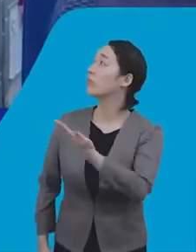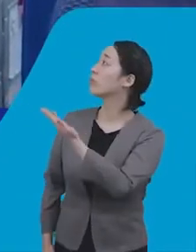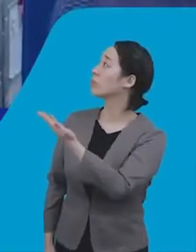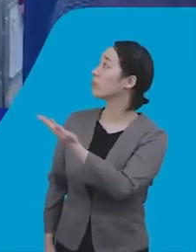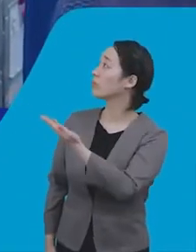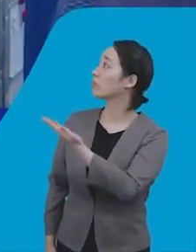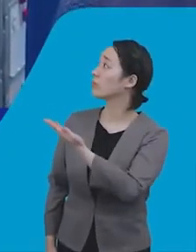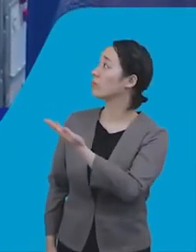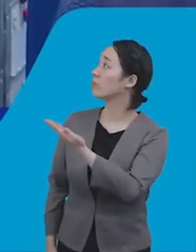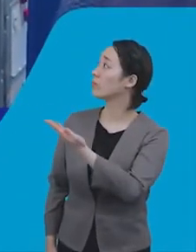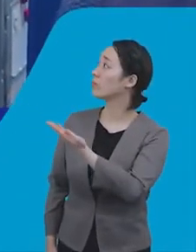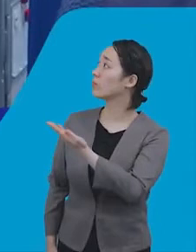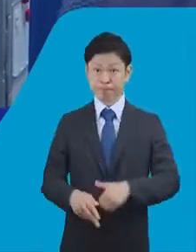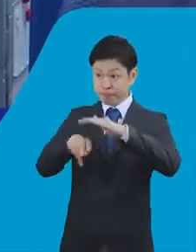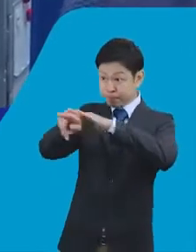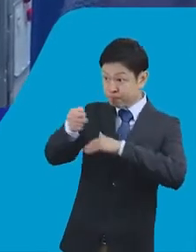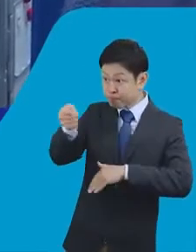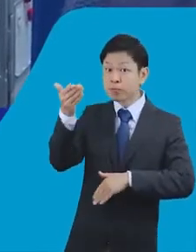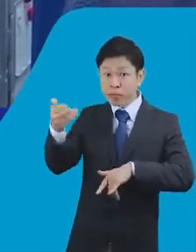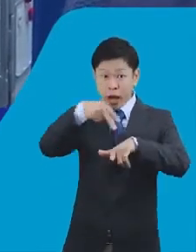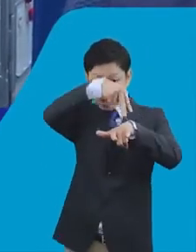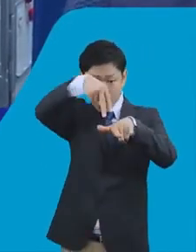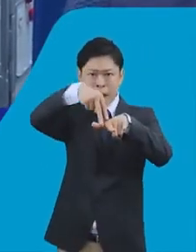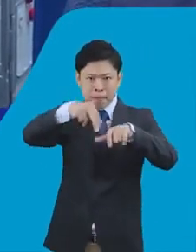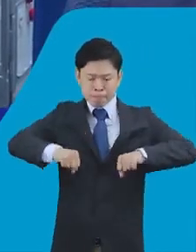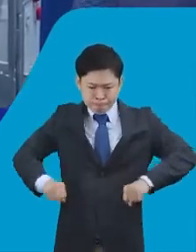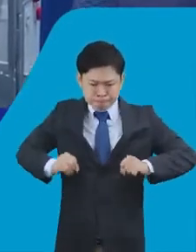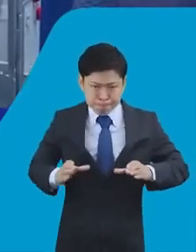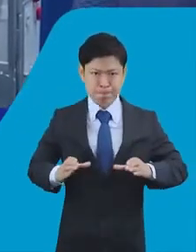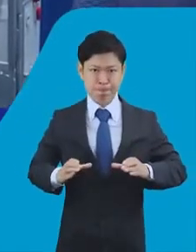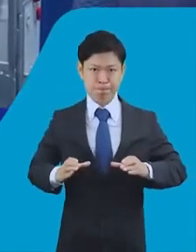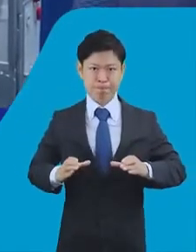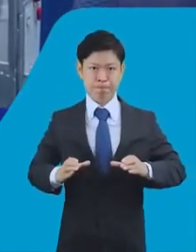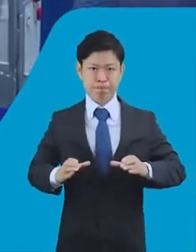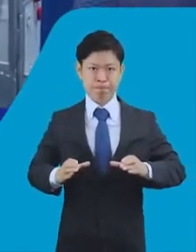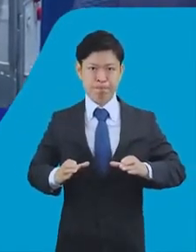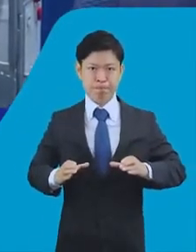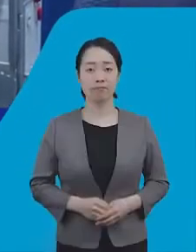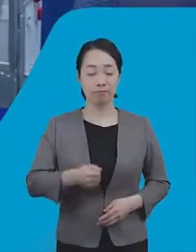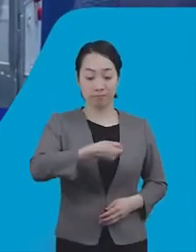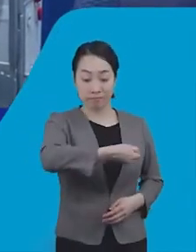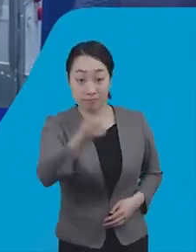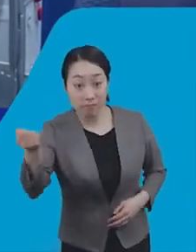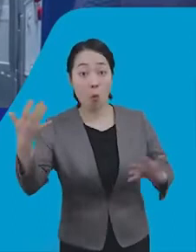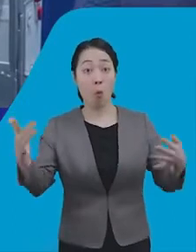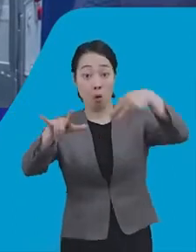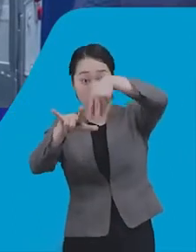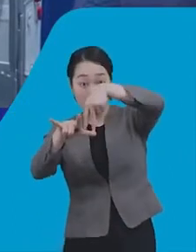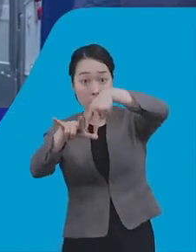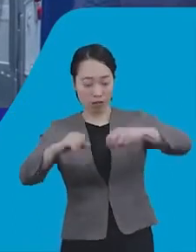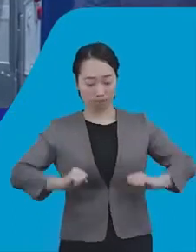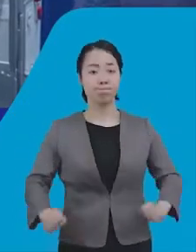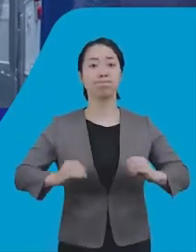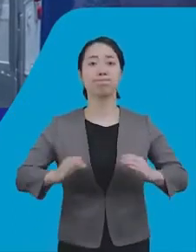head, fasten the buckles and tighten the straps. 非常口または翼の上で前の引き手を強く引いて膨らませます。 Inflate the life vest at the